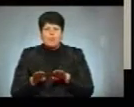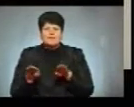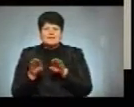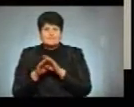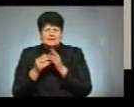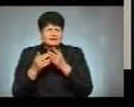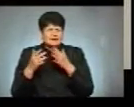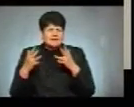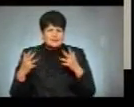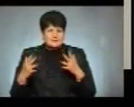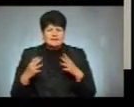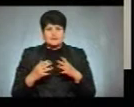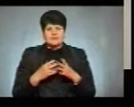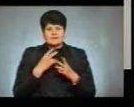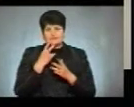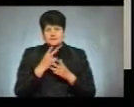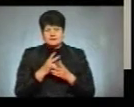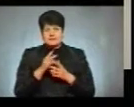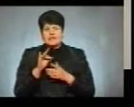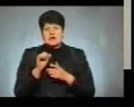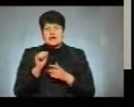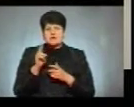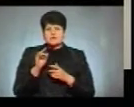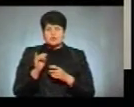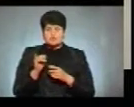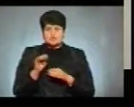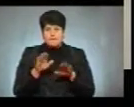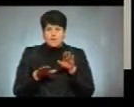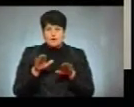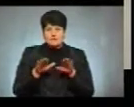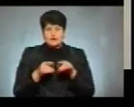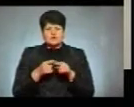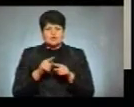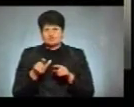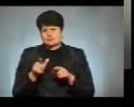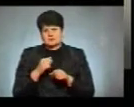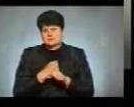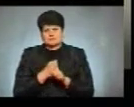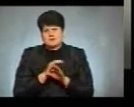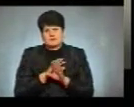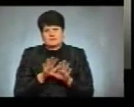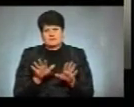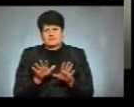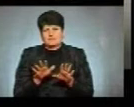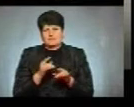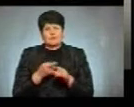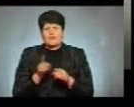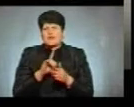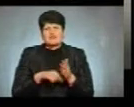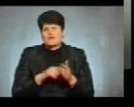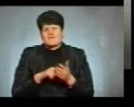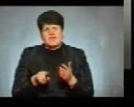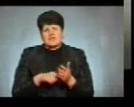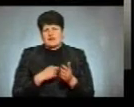і опиратись на раціологічні порівняння, цього люди не вдаються, тому що банально не довіряють, тому